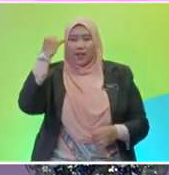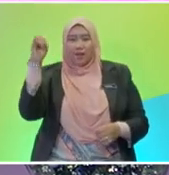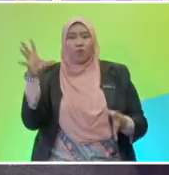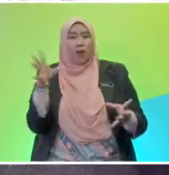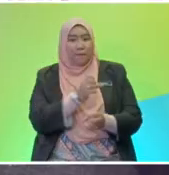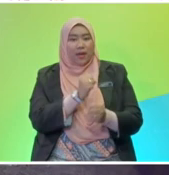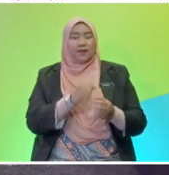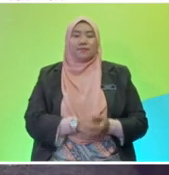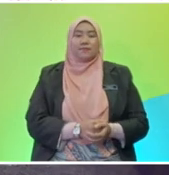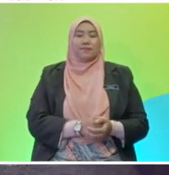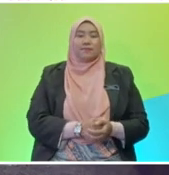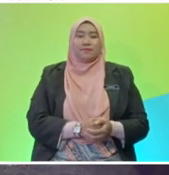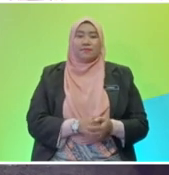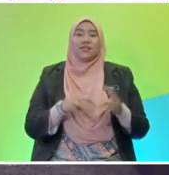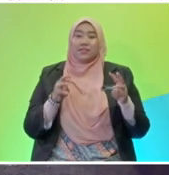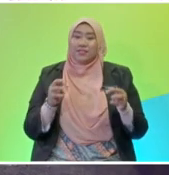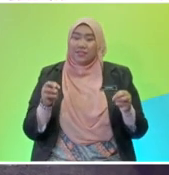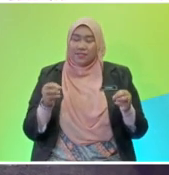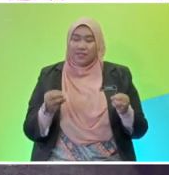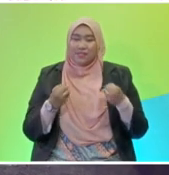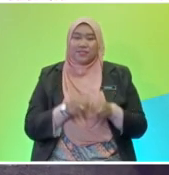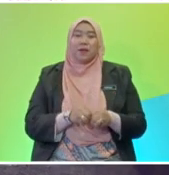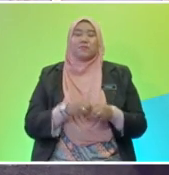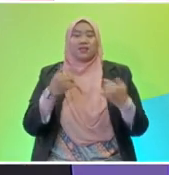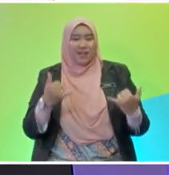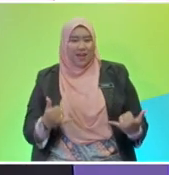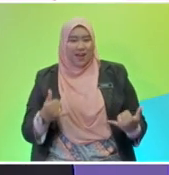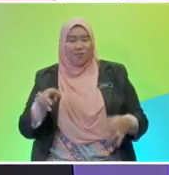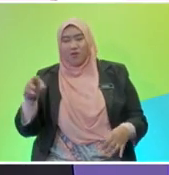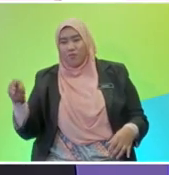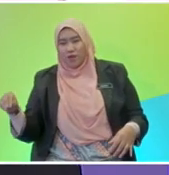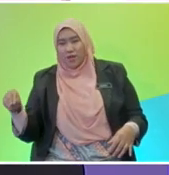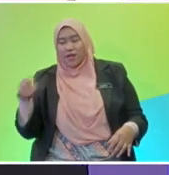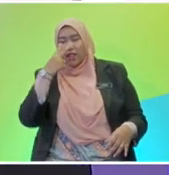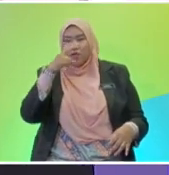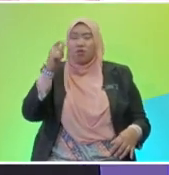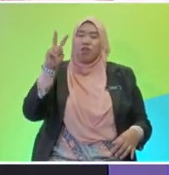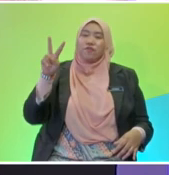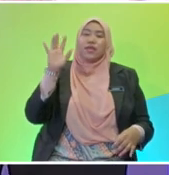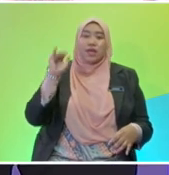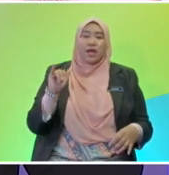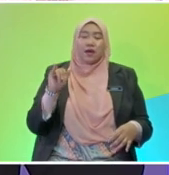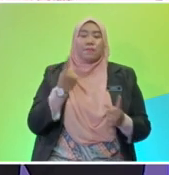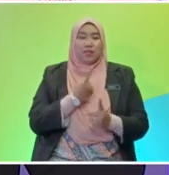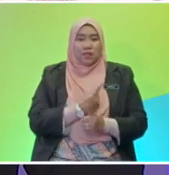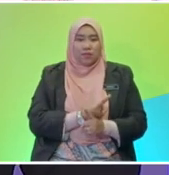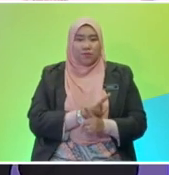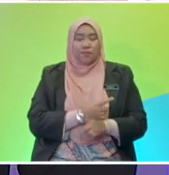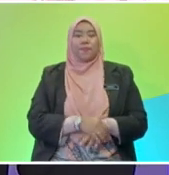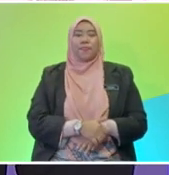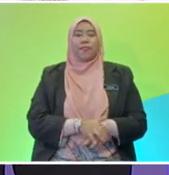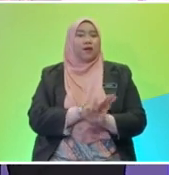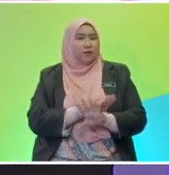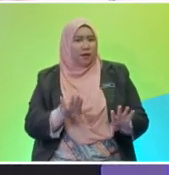kita sedang lakukan tapi kita tuntun eee saluran yang bermanfaat eee saluran yang bermanfaat